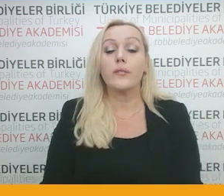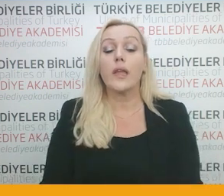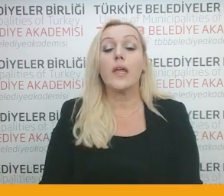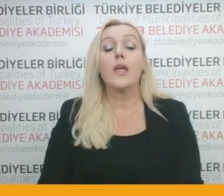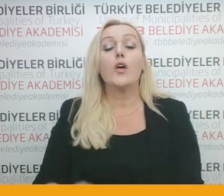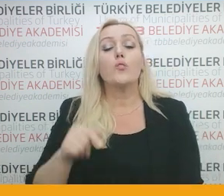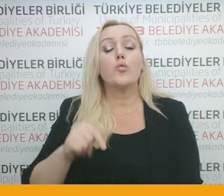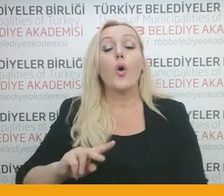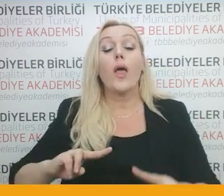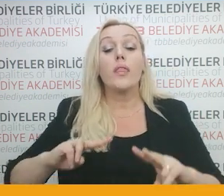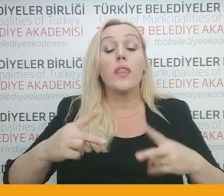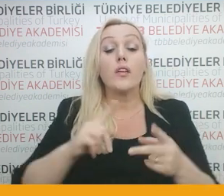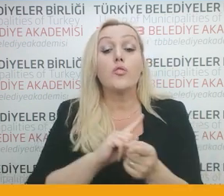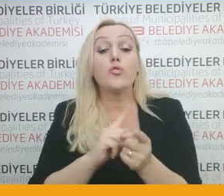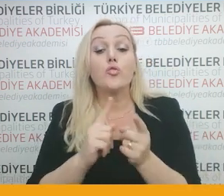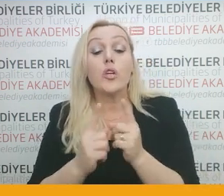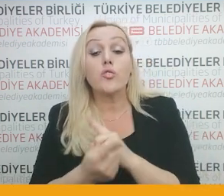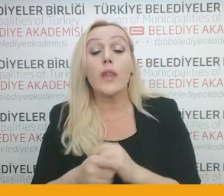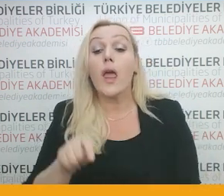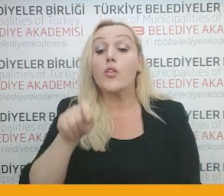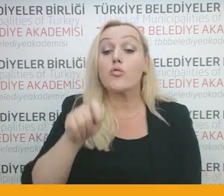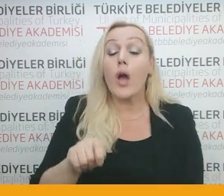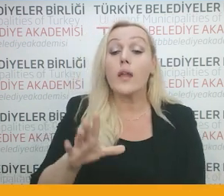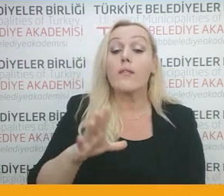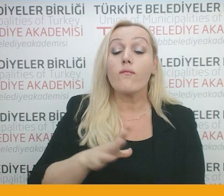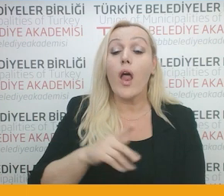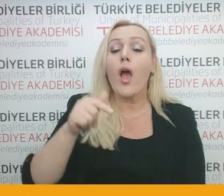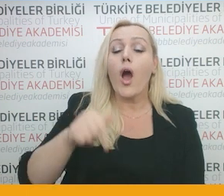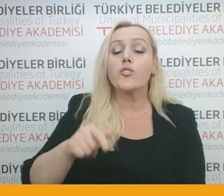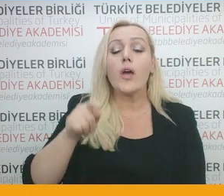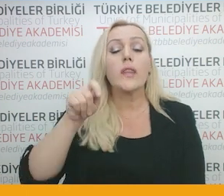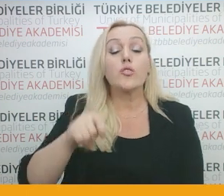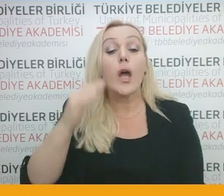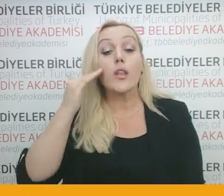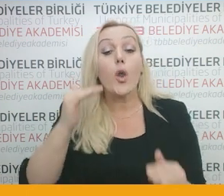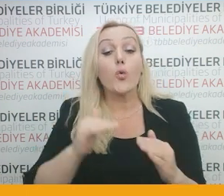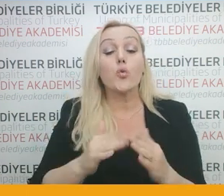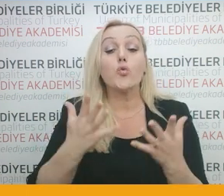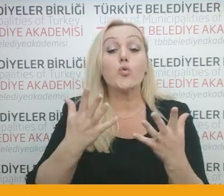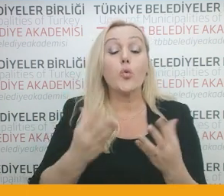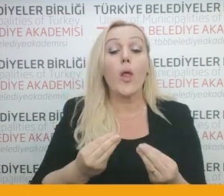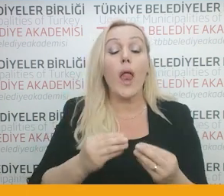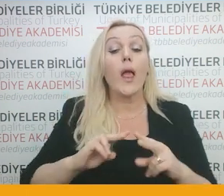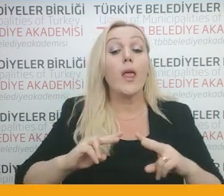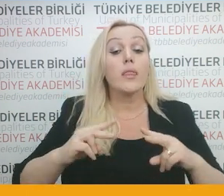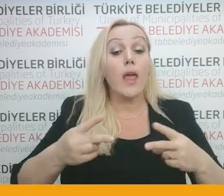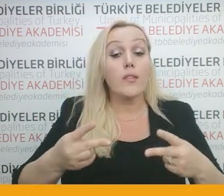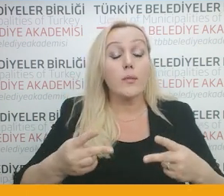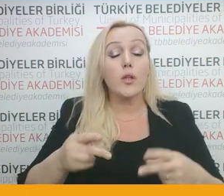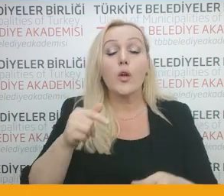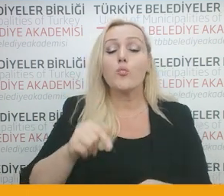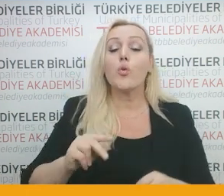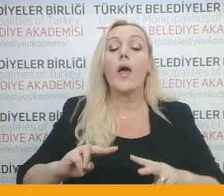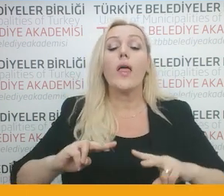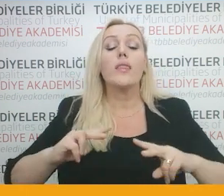Tabii bu devrin çeşitli şartları var arkadaşlar. Harcama yetkisi aşağıdaki şartlara uygun olarak devredilebilir. Hangi şartlar var? Bir kere bu devir,